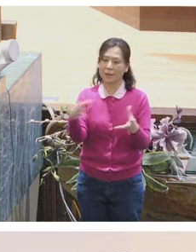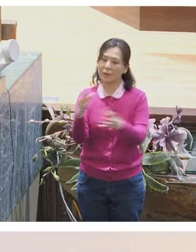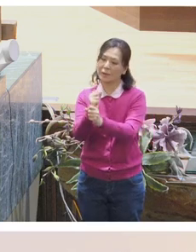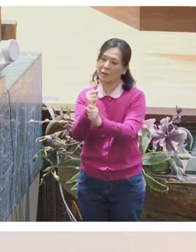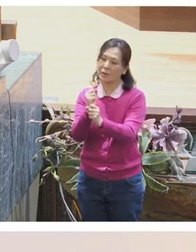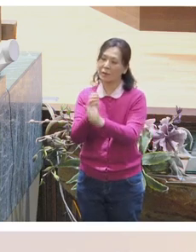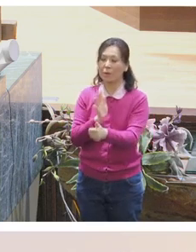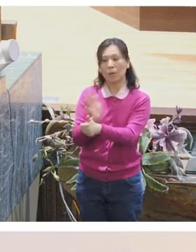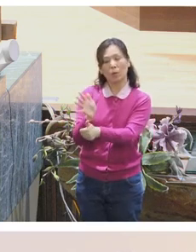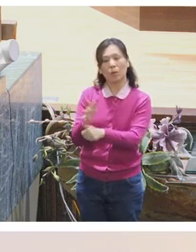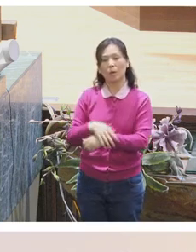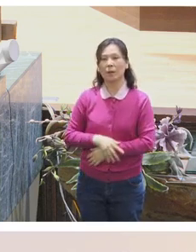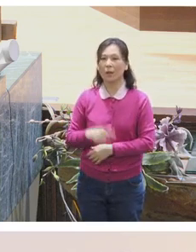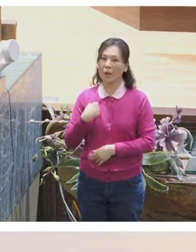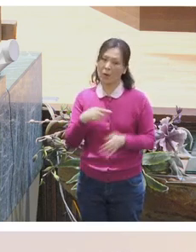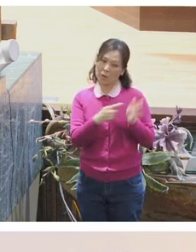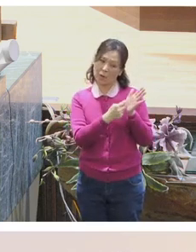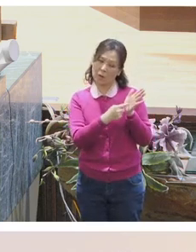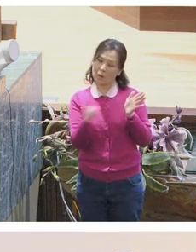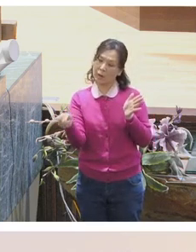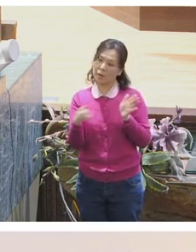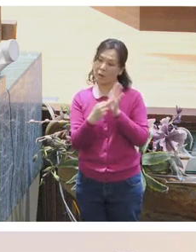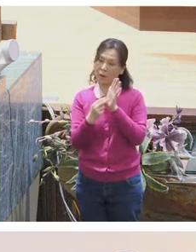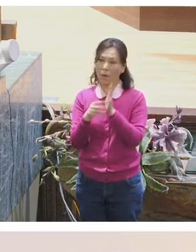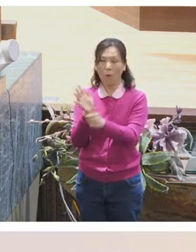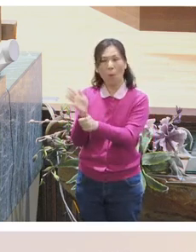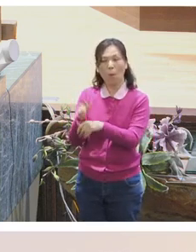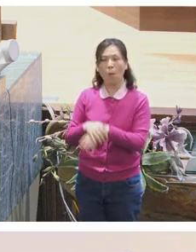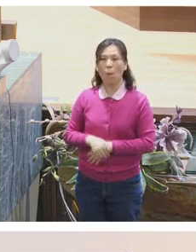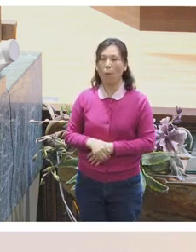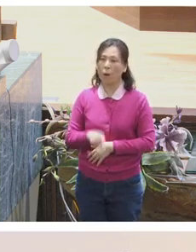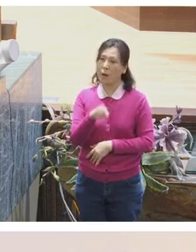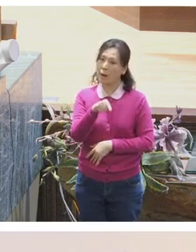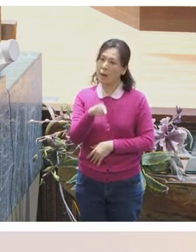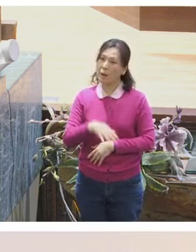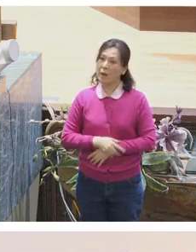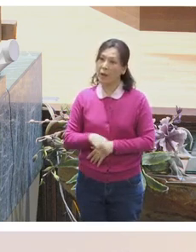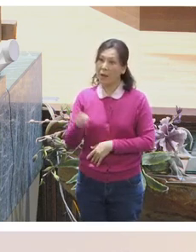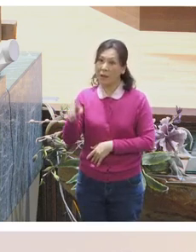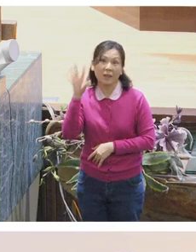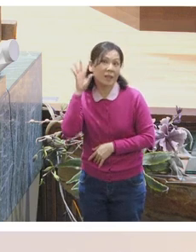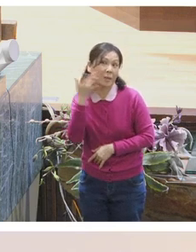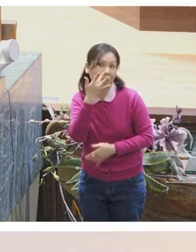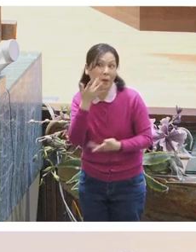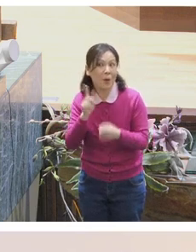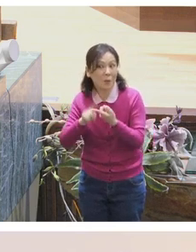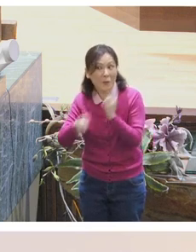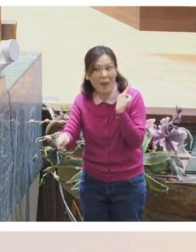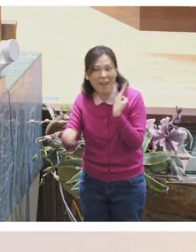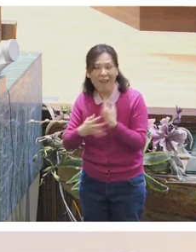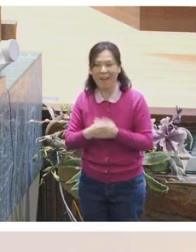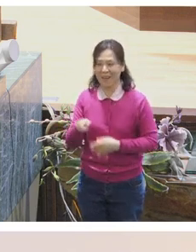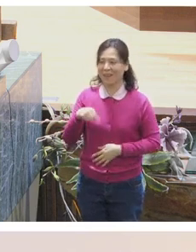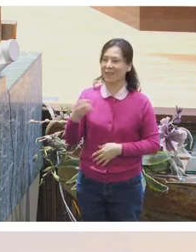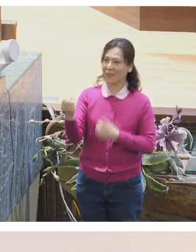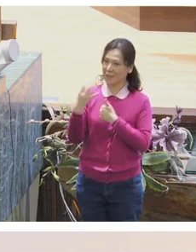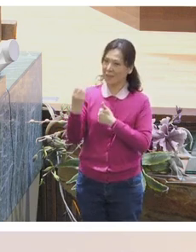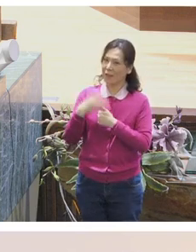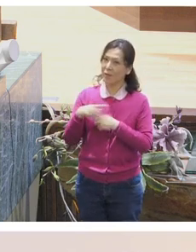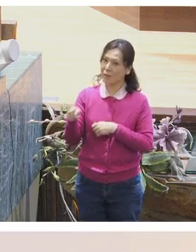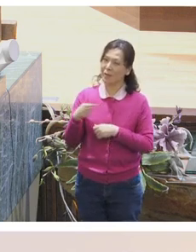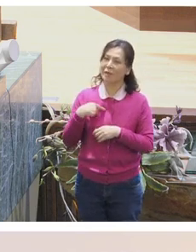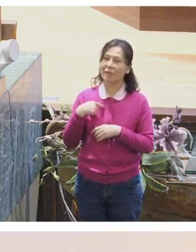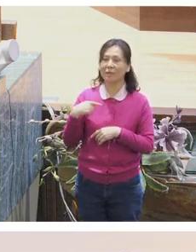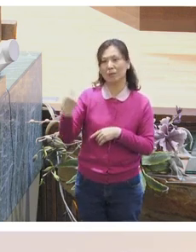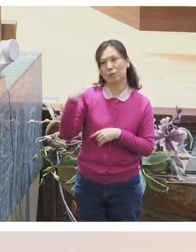候，我就用我的 acronym 跟他们说那个法律的东西。那我就说你们听不懂吧？那你要不要告诉我你们之前应该跟我说的是